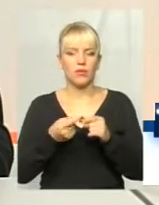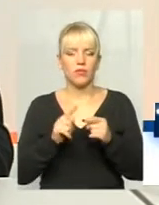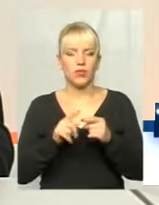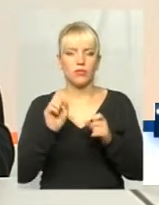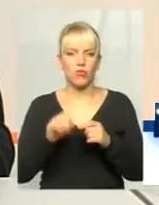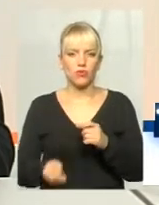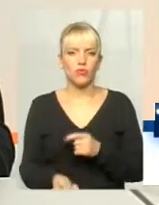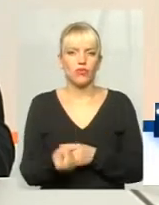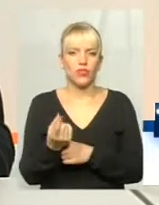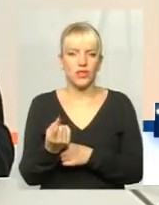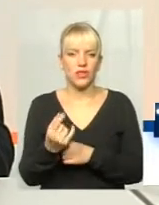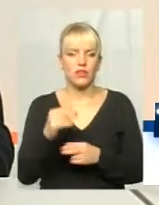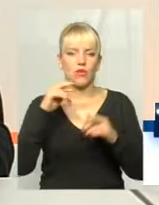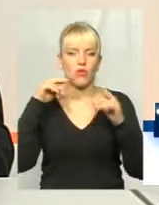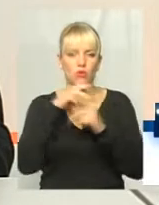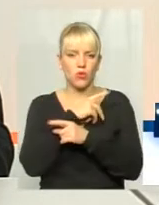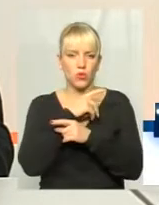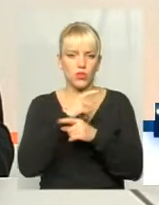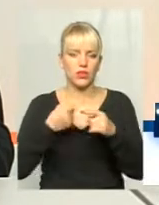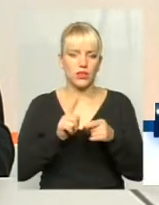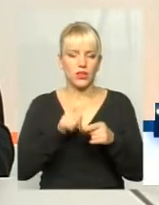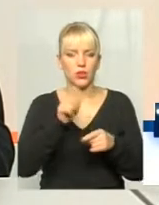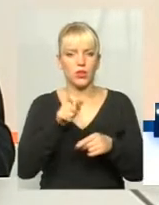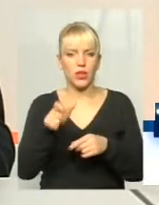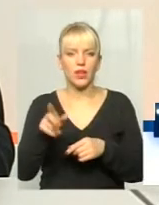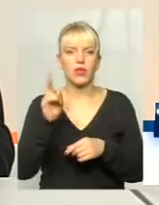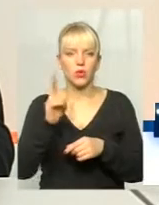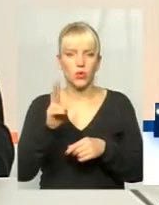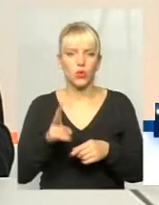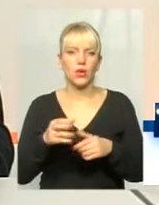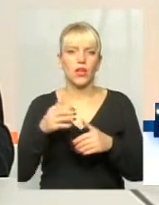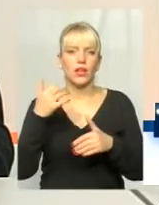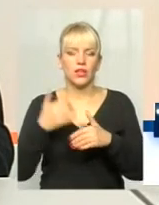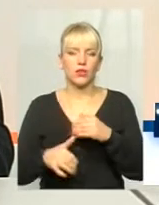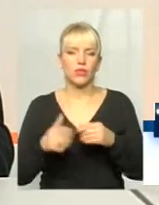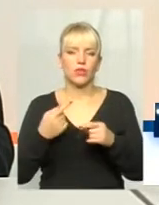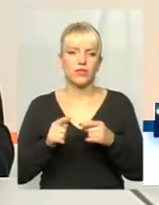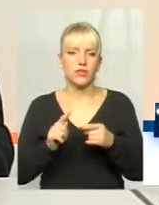вилізти отруєнням тих людей, які ігнорували ці правила.